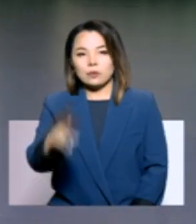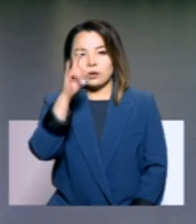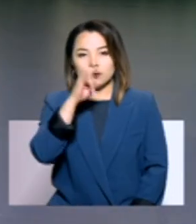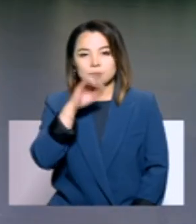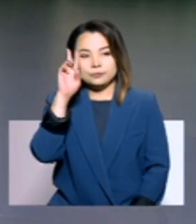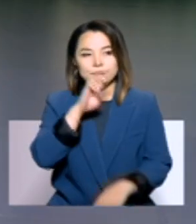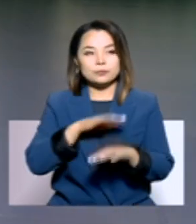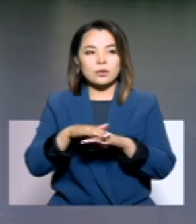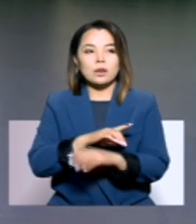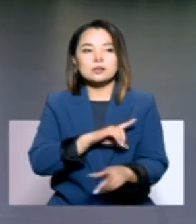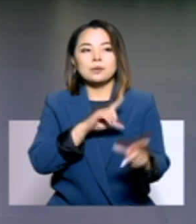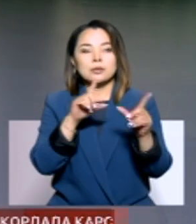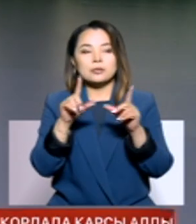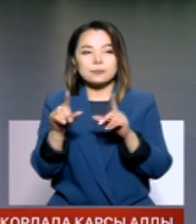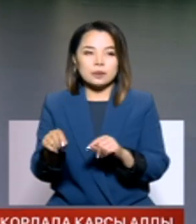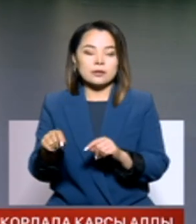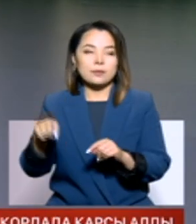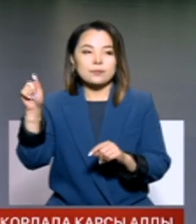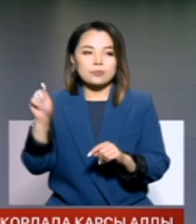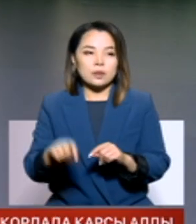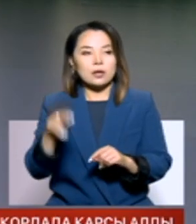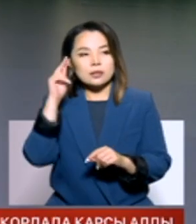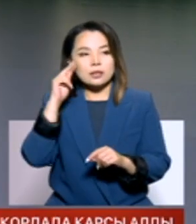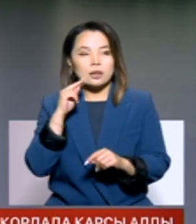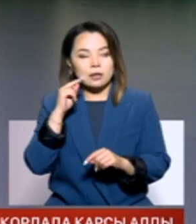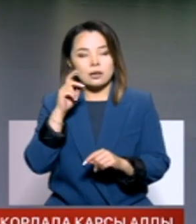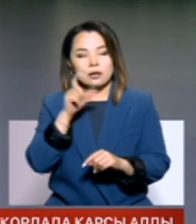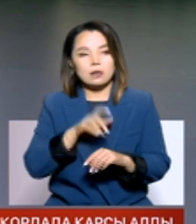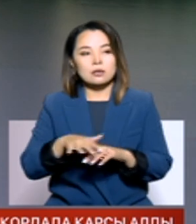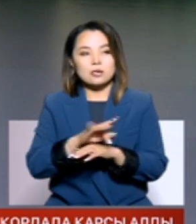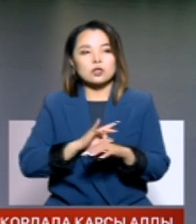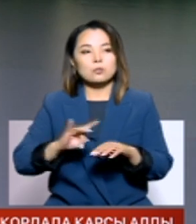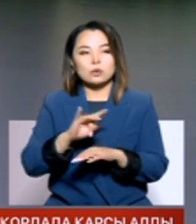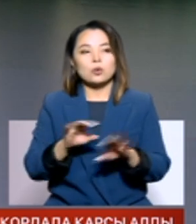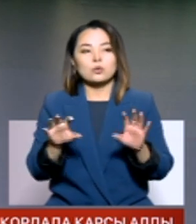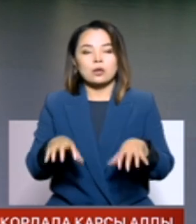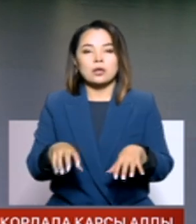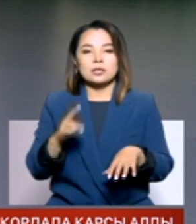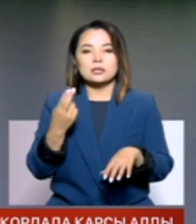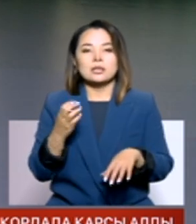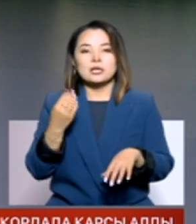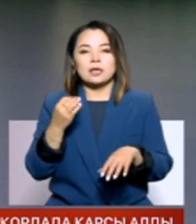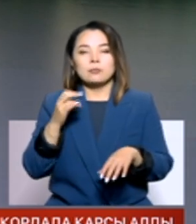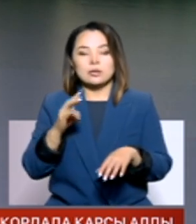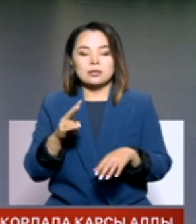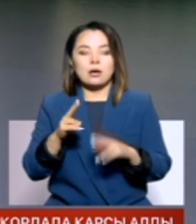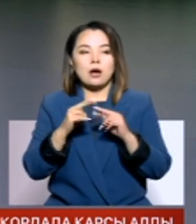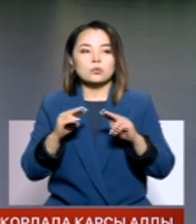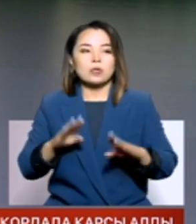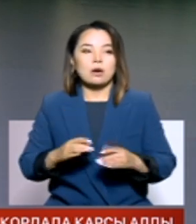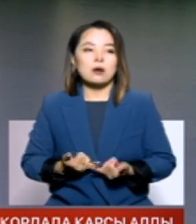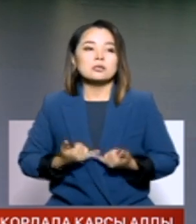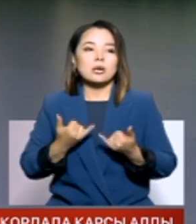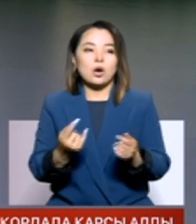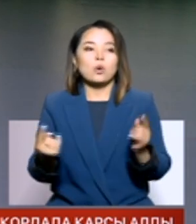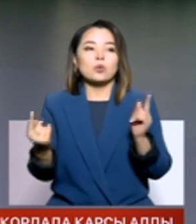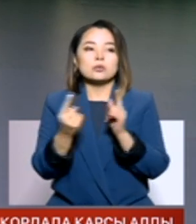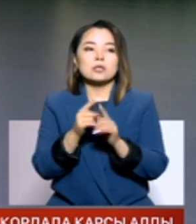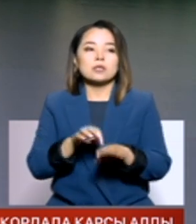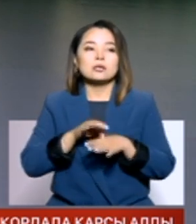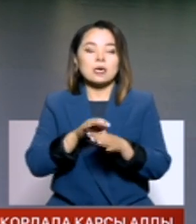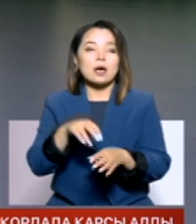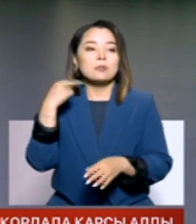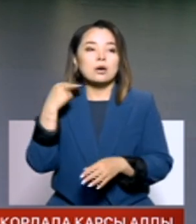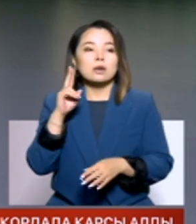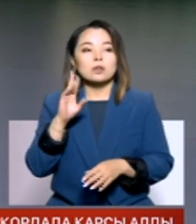Қазақстанға мемлекеттік сапармен келген Қытай Халық Республикасының төрағасы Си Цзиньпинді Ақорда резиденциясында салтанатпен қарсы алу рәсімі өтті.